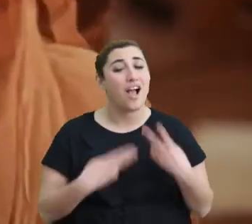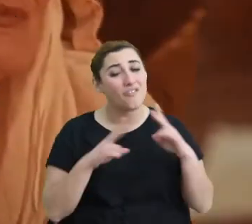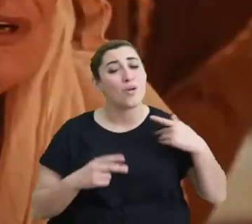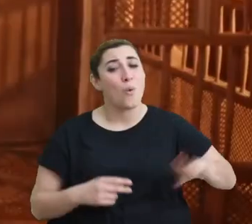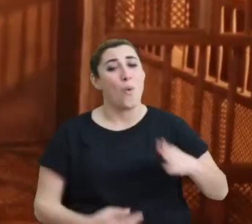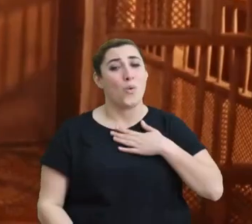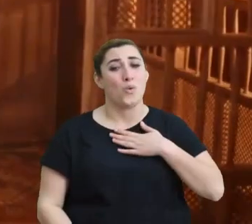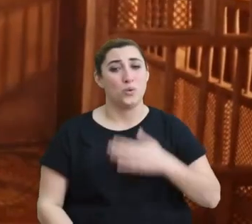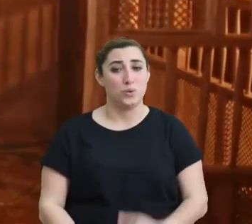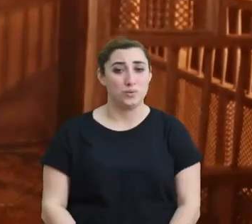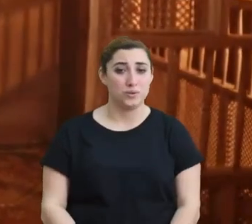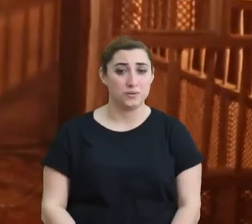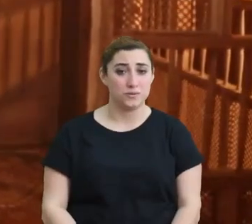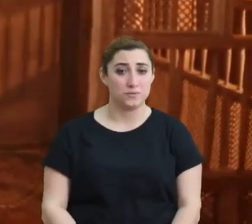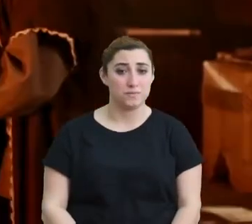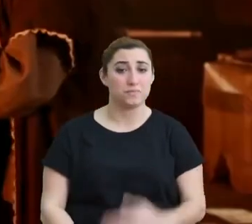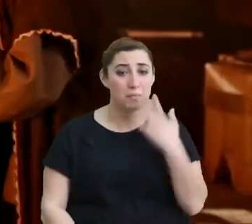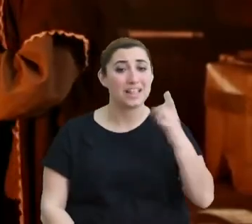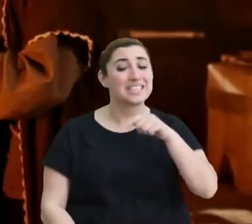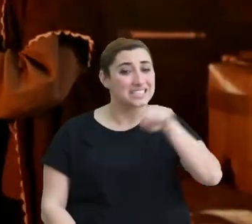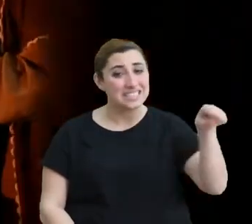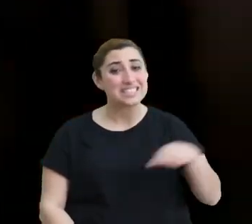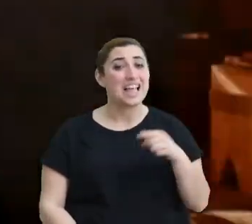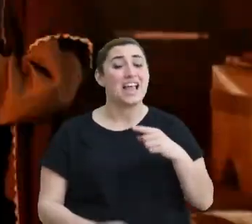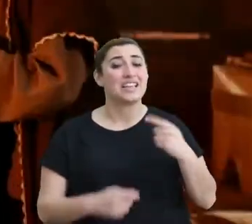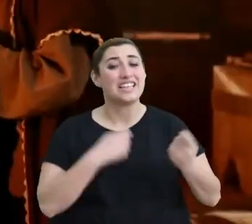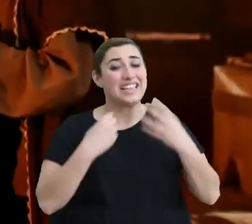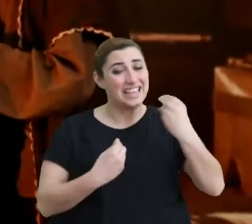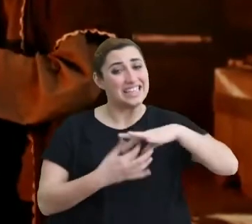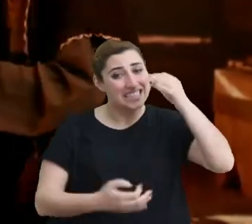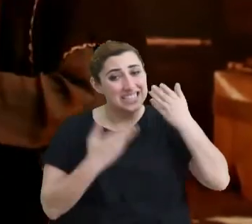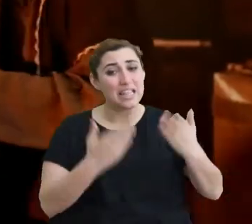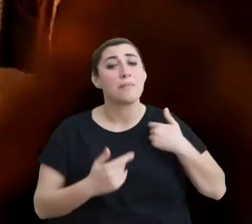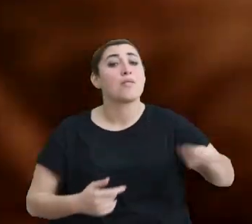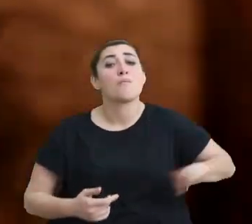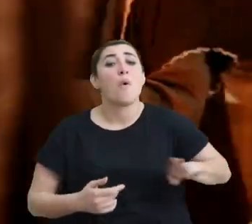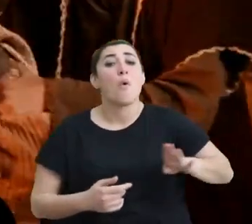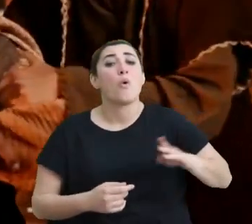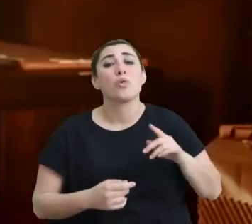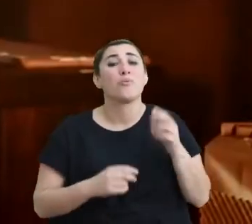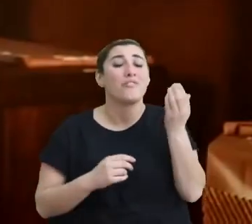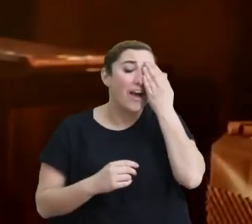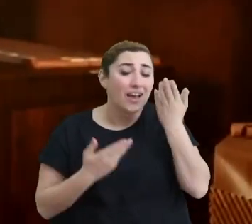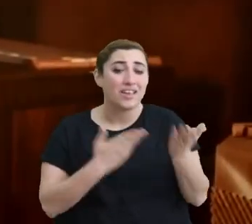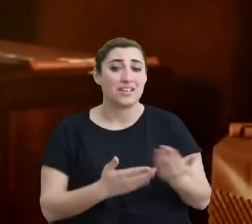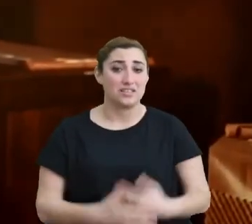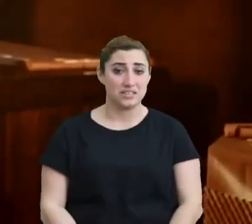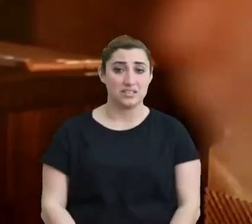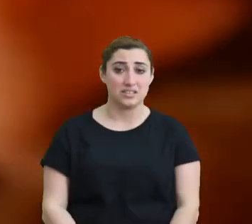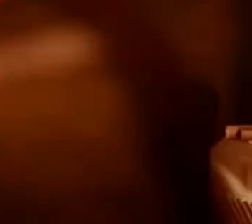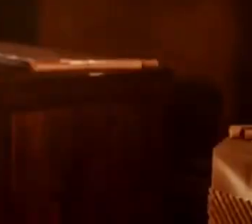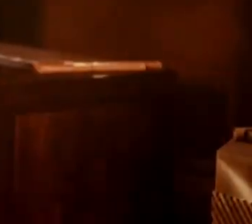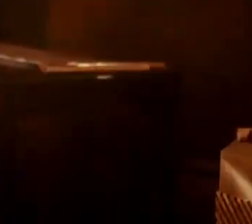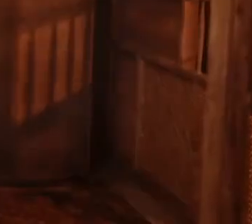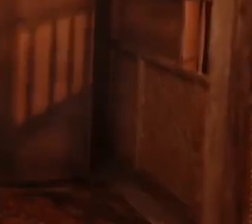Affedin oğlum. Belli ki sizler devletli insanlarsınız. Benim oğlum garipti. Üç kişi makama